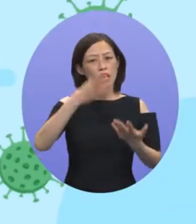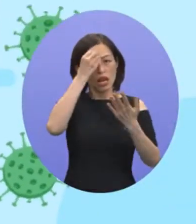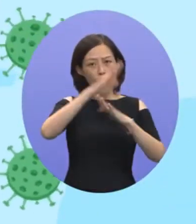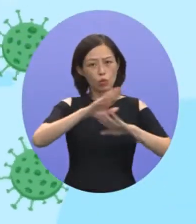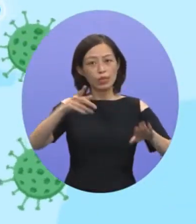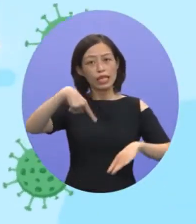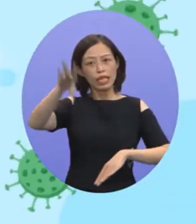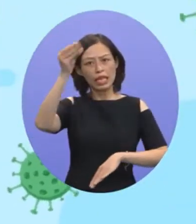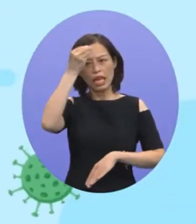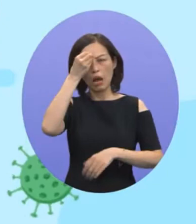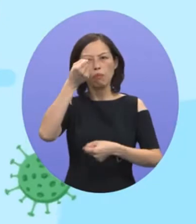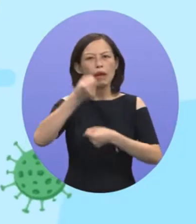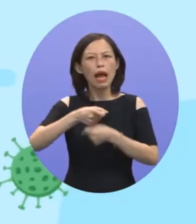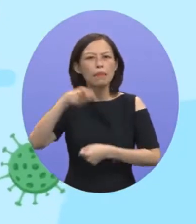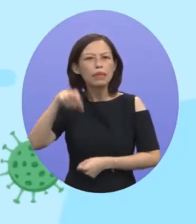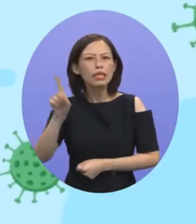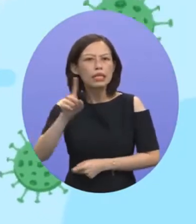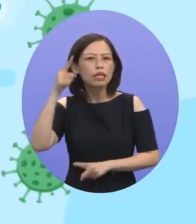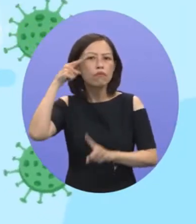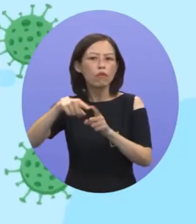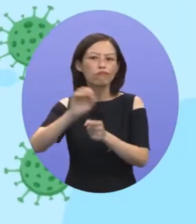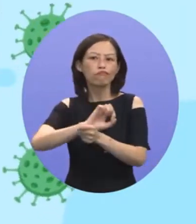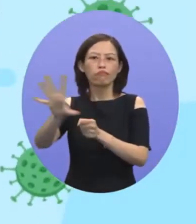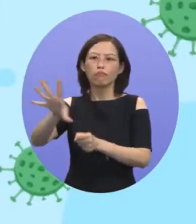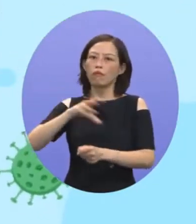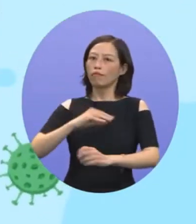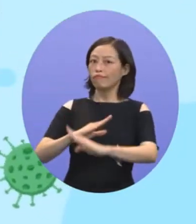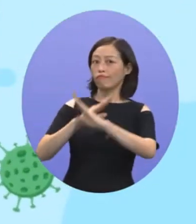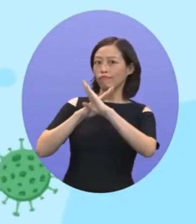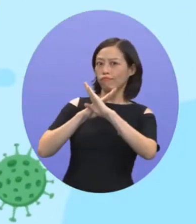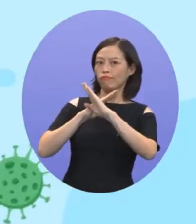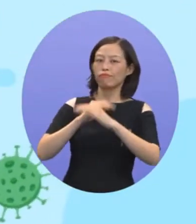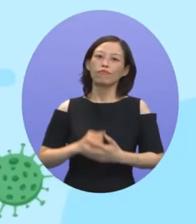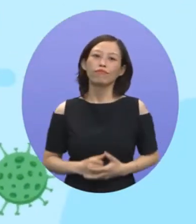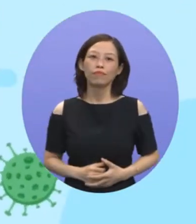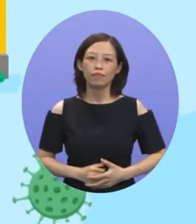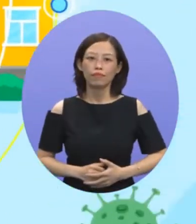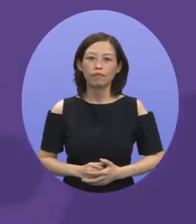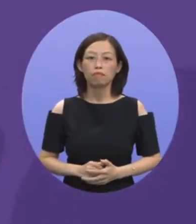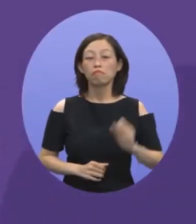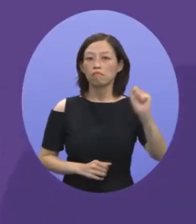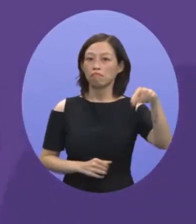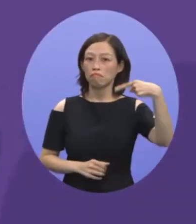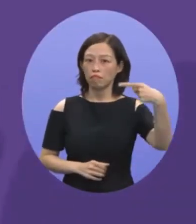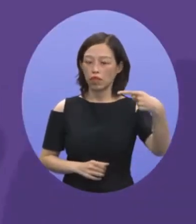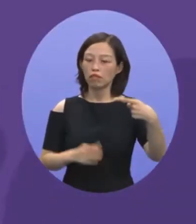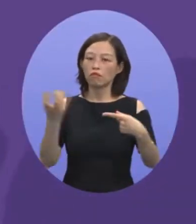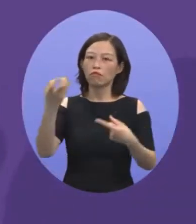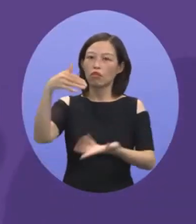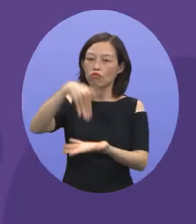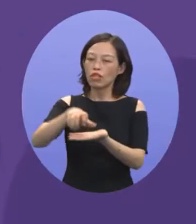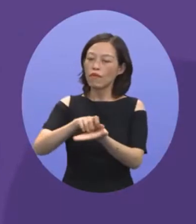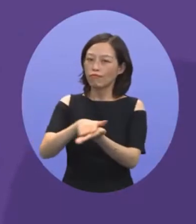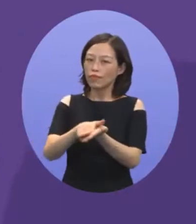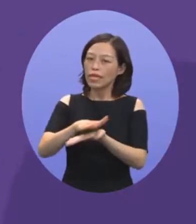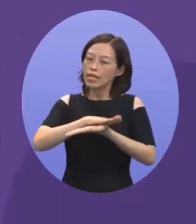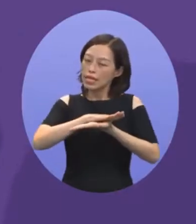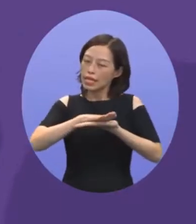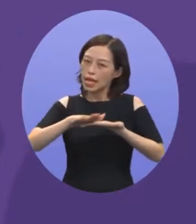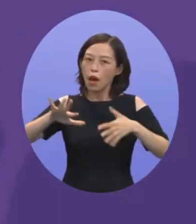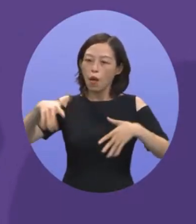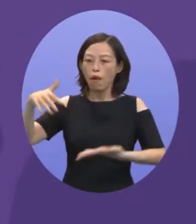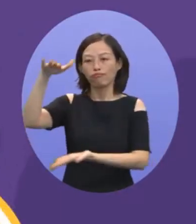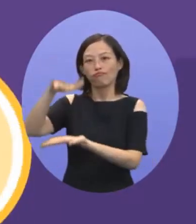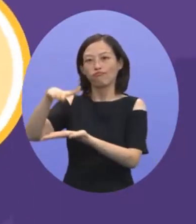những việc học sinh cần làm tại trường hàng ngày để phòng tránh mắc bệnh COVID-19. 1. Rửa tay với nước sạch và xà